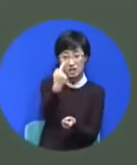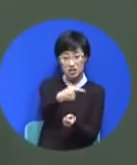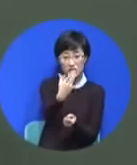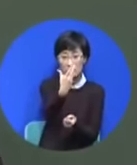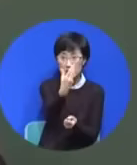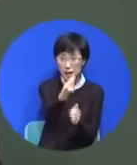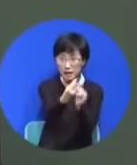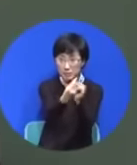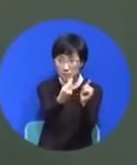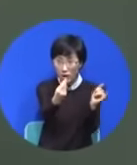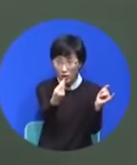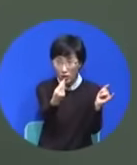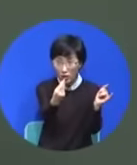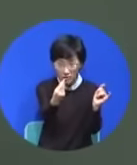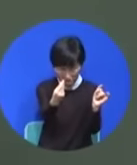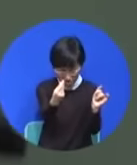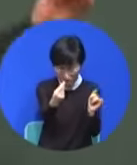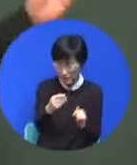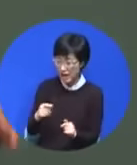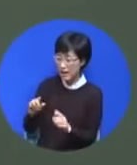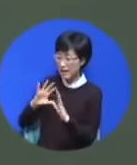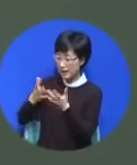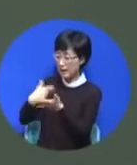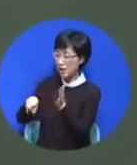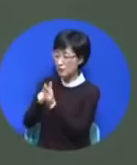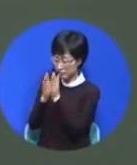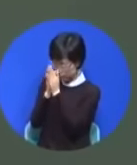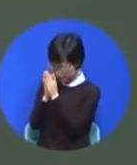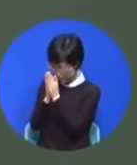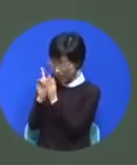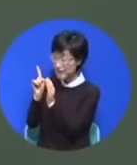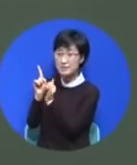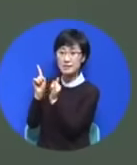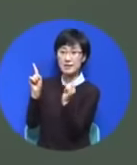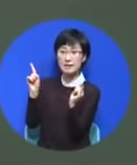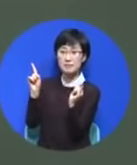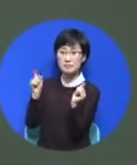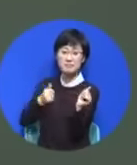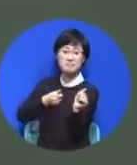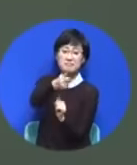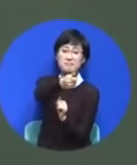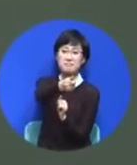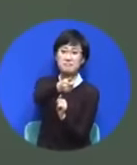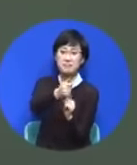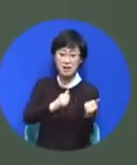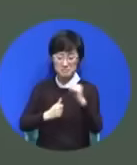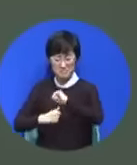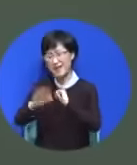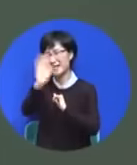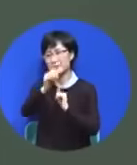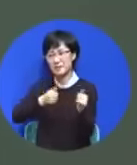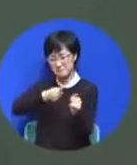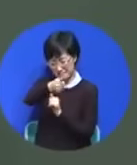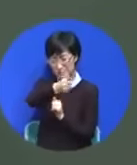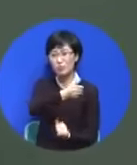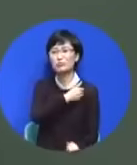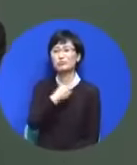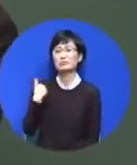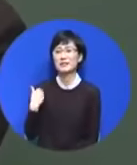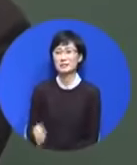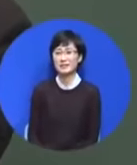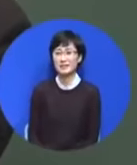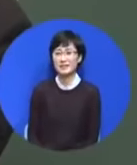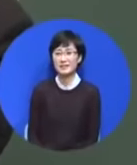당합니다 하게 돼 있어요 역사적으로 그런 적이 없어요 그렇죠